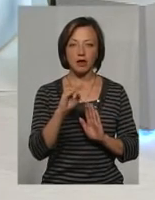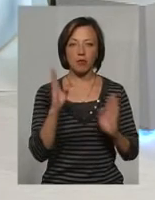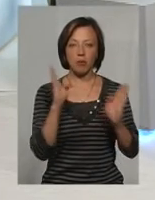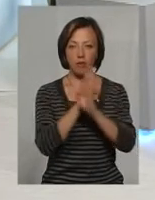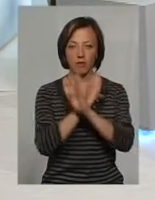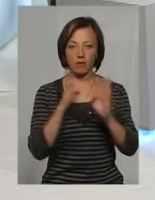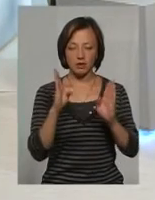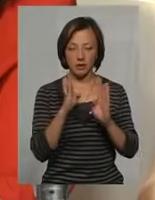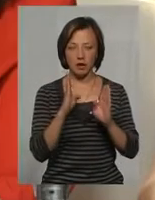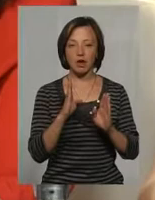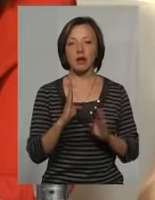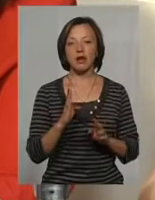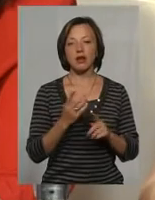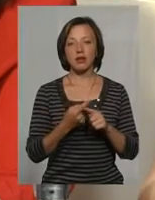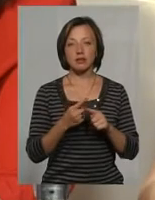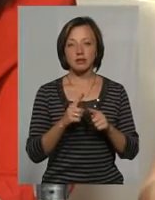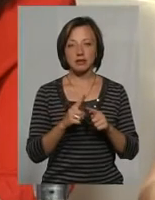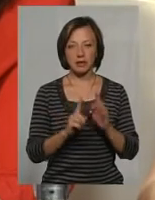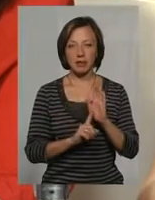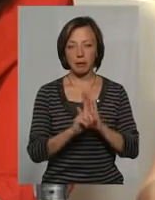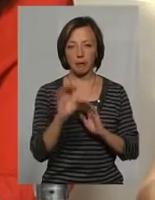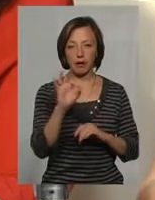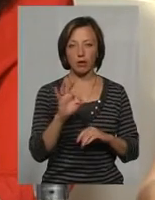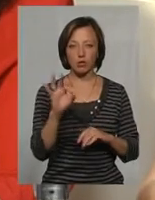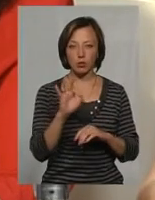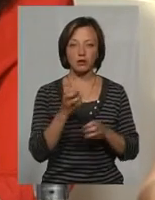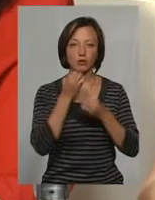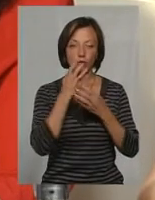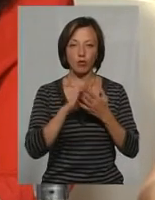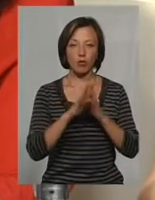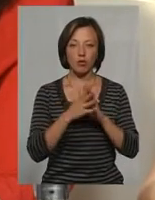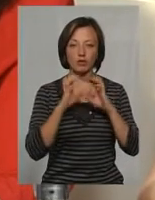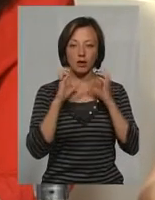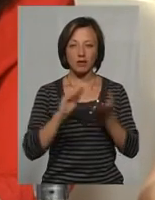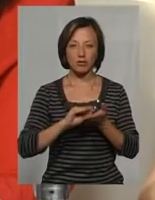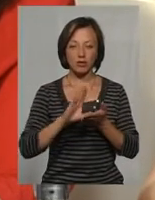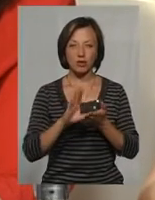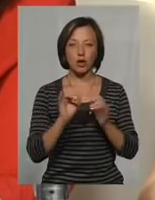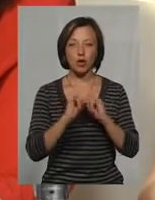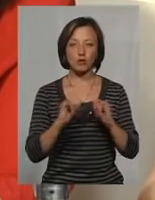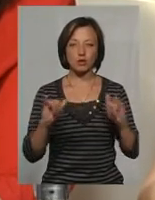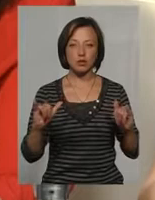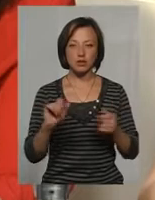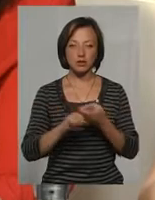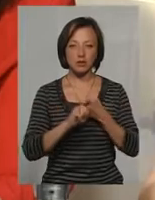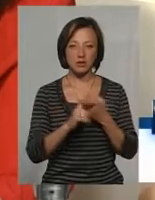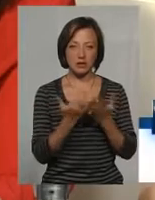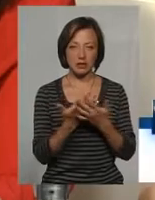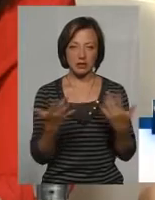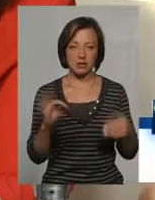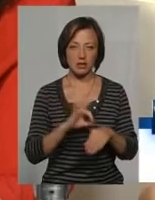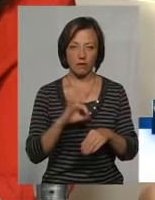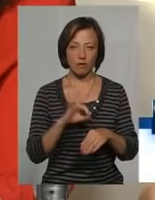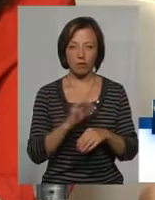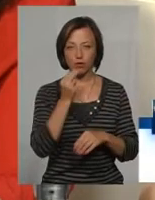навколишнього середовища, що створює сприятливі умови для зберігання, накопичення та розмноження збудників інфекційних